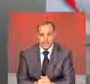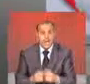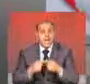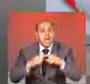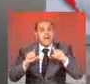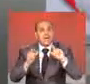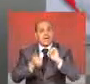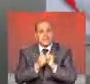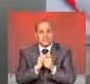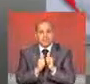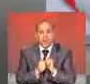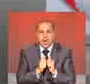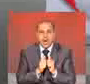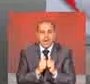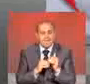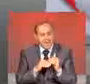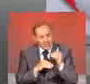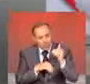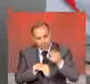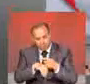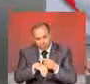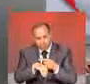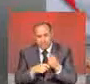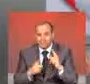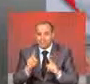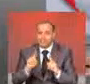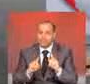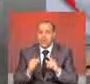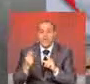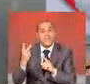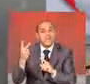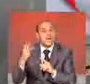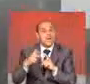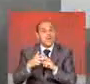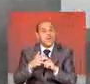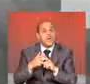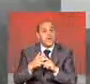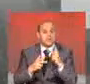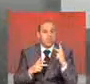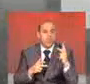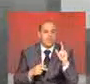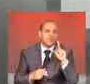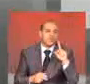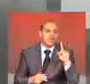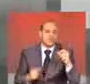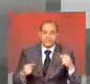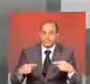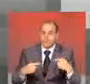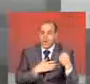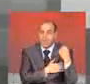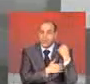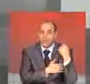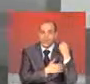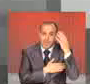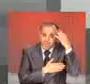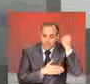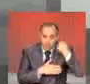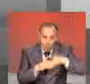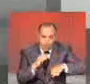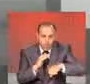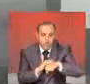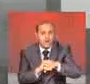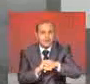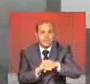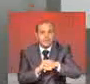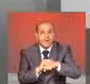في أخبار الرياضة، تدور بعد قليل منافسات الدفعة الثانية للجولة 13 من بطولة الرابطة المحترفة الأولى